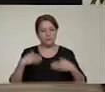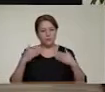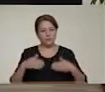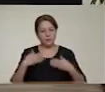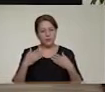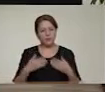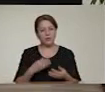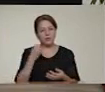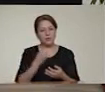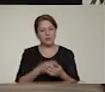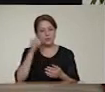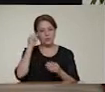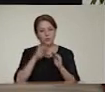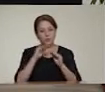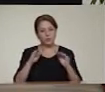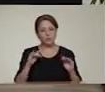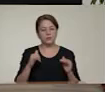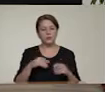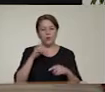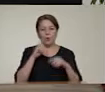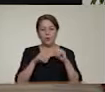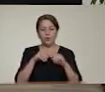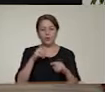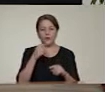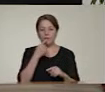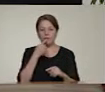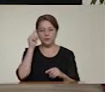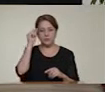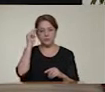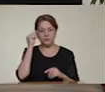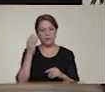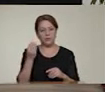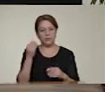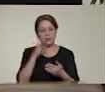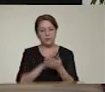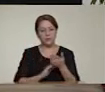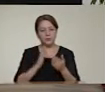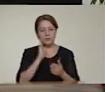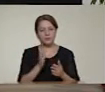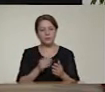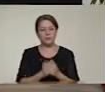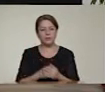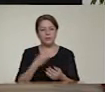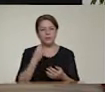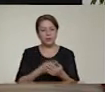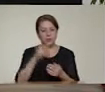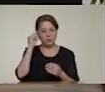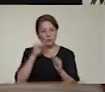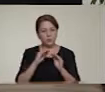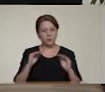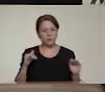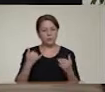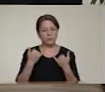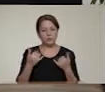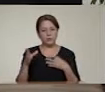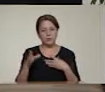Assalomu alaykum aziz o'quvchilar. Ona tili darslarimizni yana davom qildiramiz. Qadrli o'quvchilar,